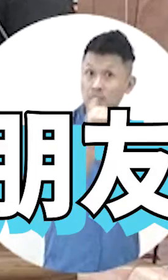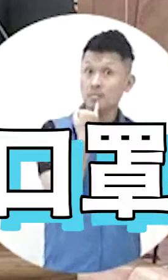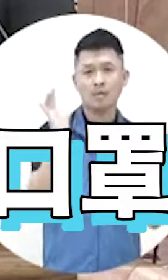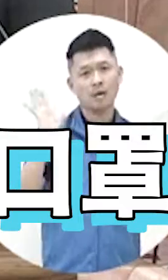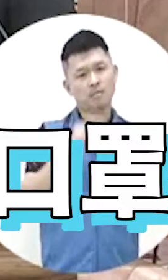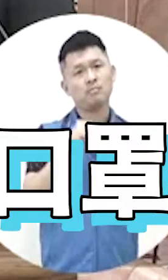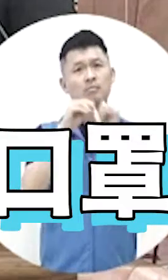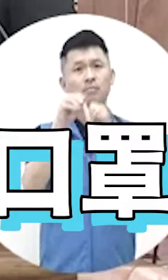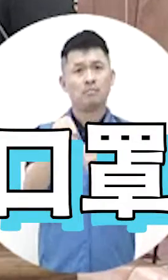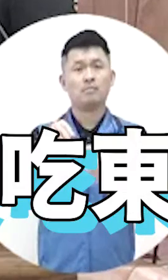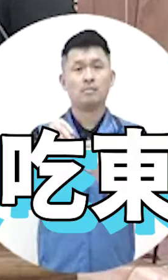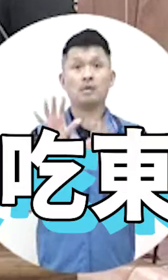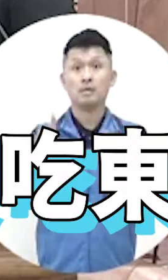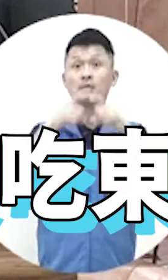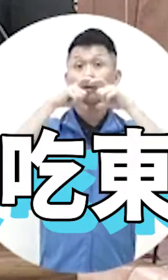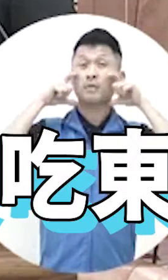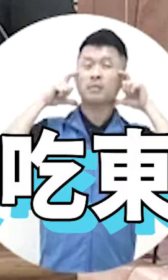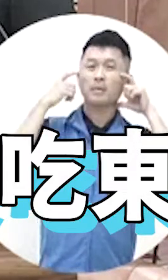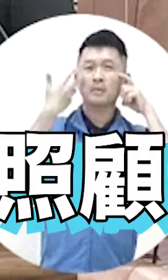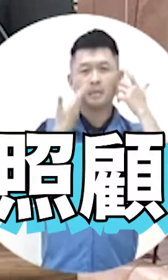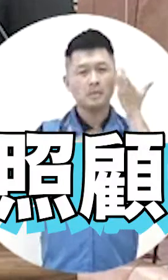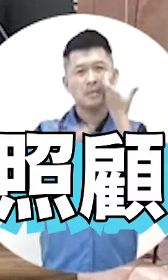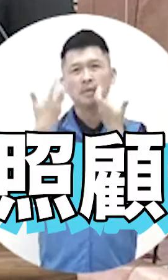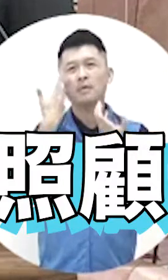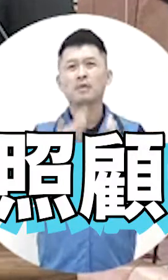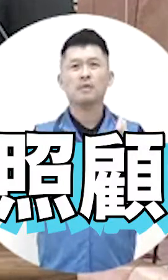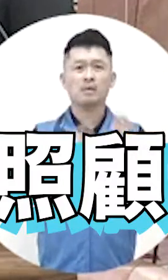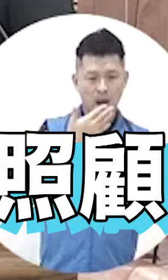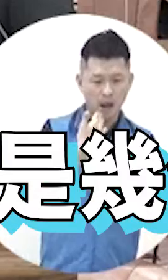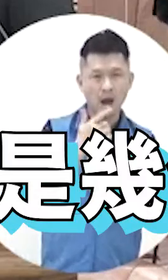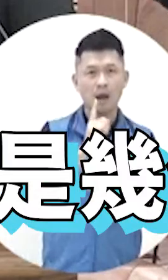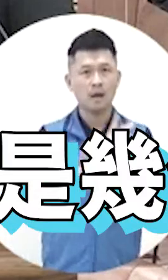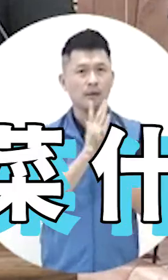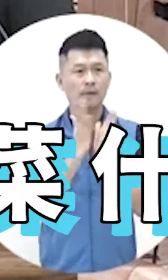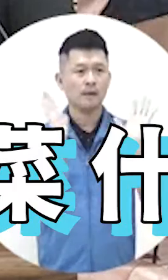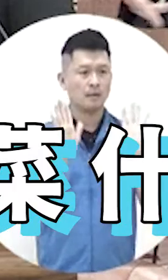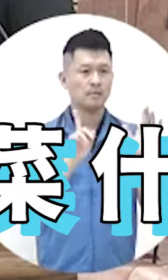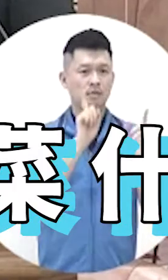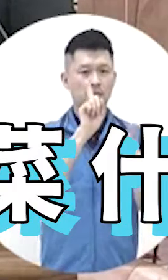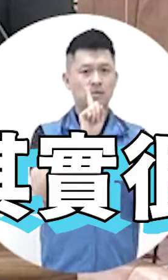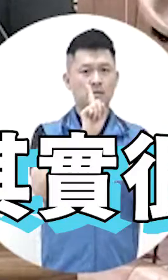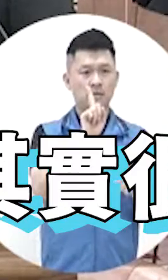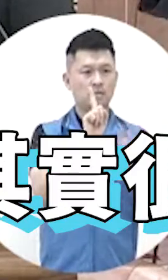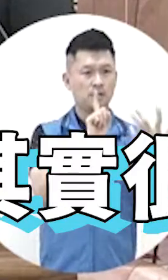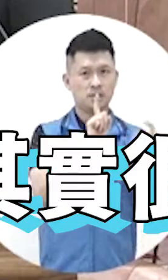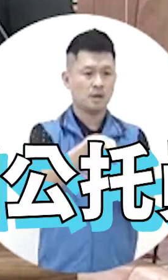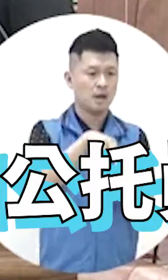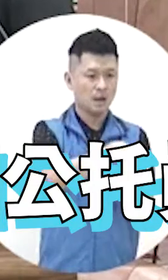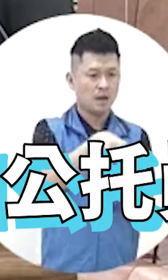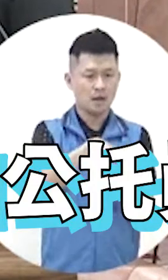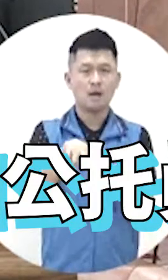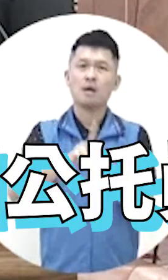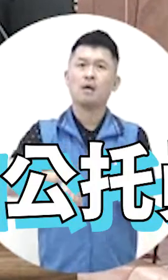朋友送去，然后现在口罩都会湿啊，戴不住啊，要吃东西就拿下来，一个老师要照顾10个小朋友或者几个，要夹菜啊什么的，所以其实很容易。